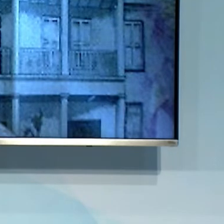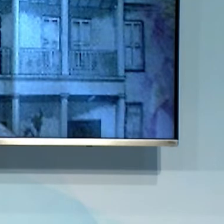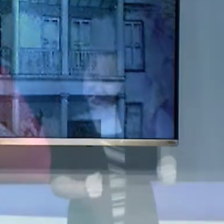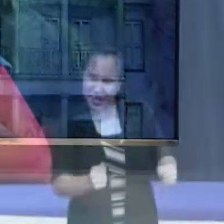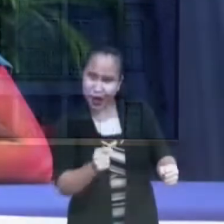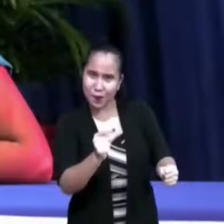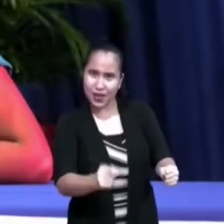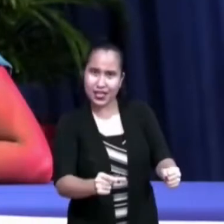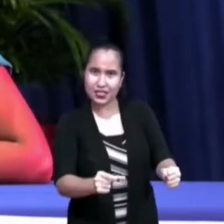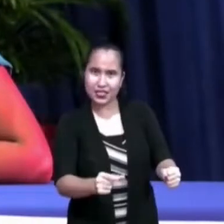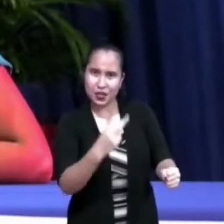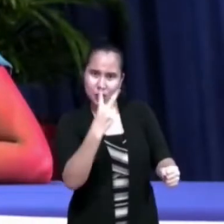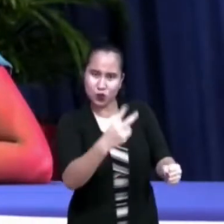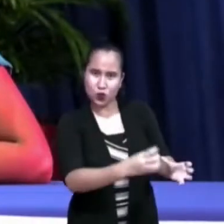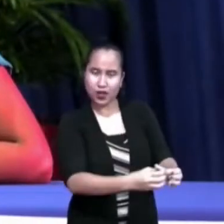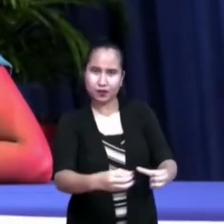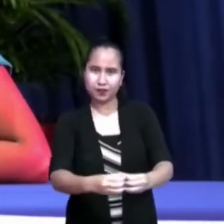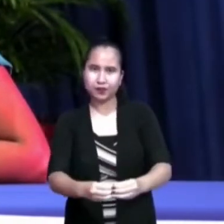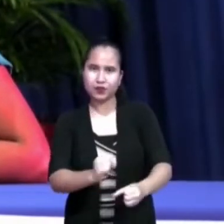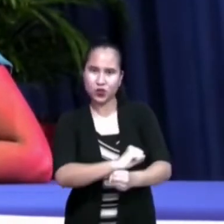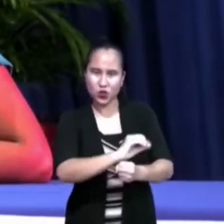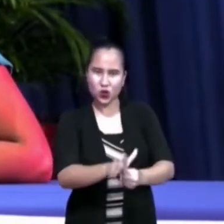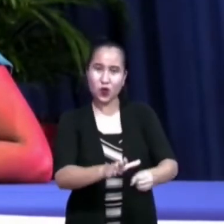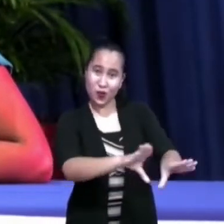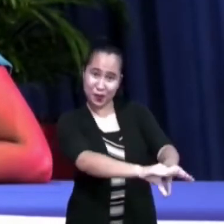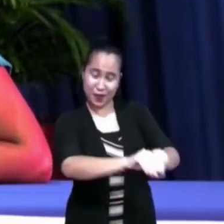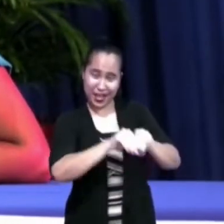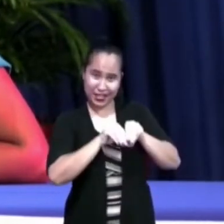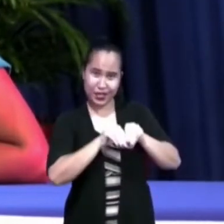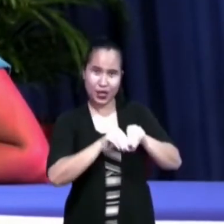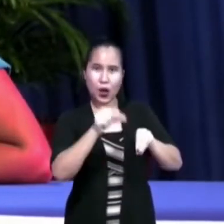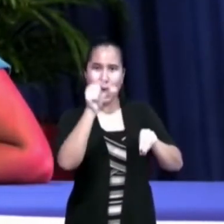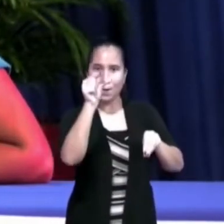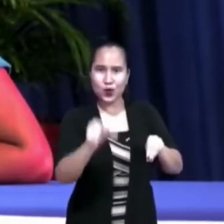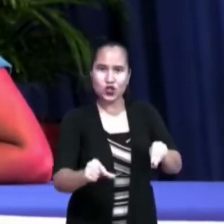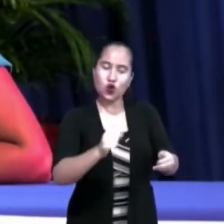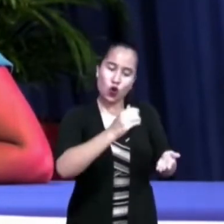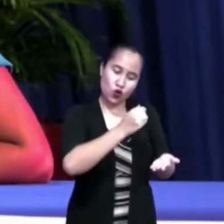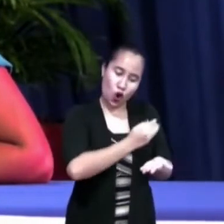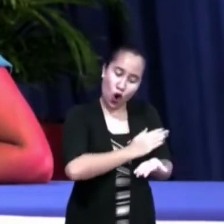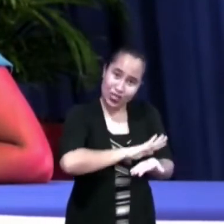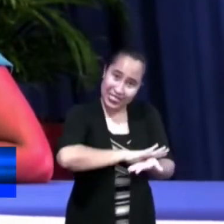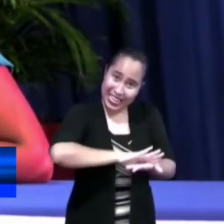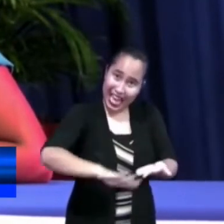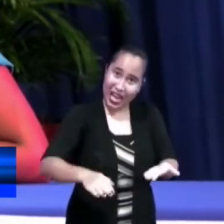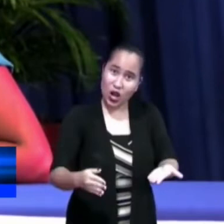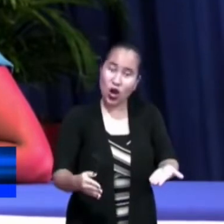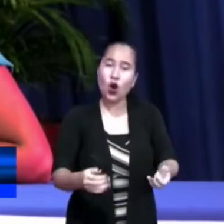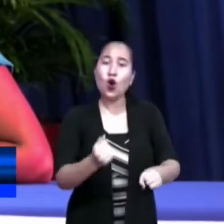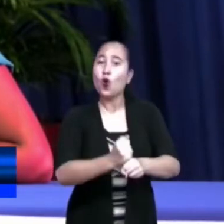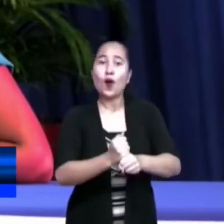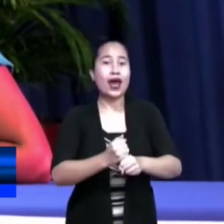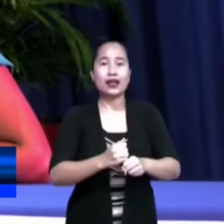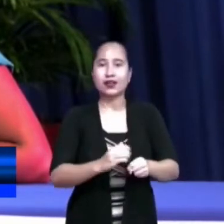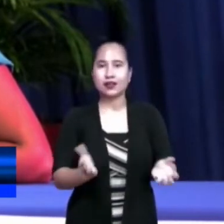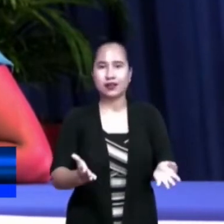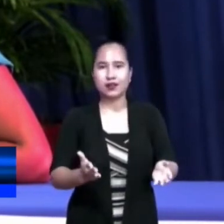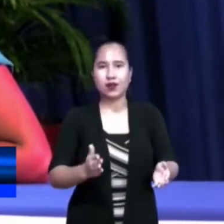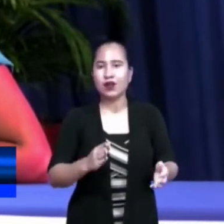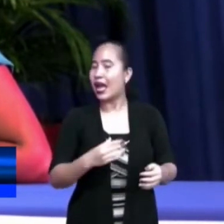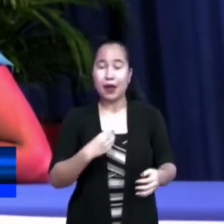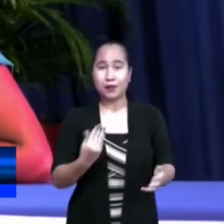categorieën. Vanwege COVID-19 maatregelen is de persoon ontslagen door zijn werkgever.